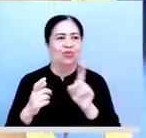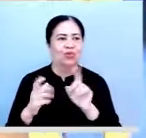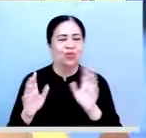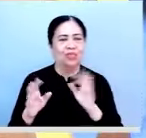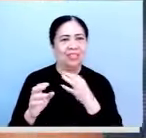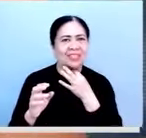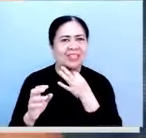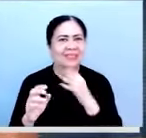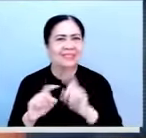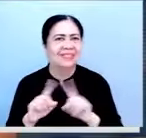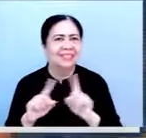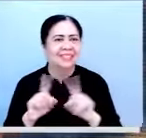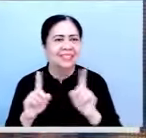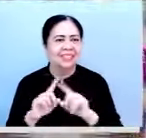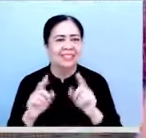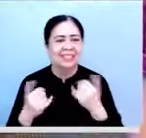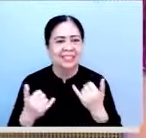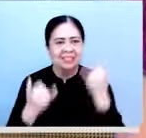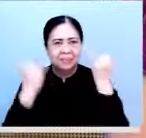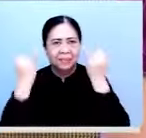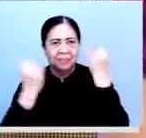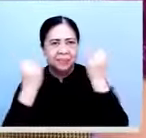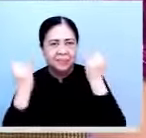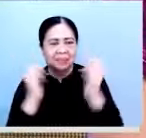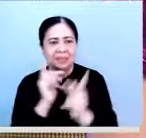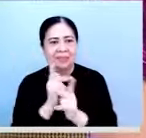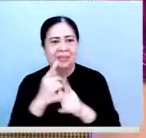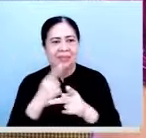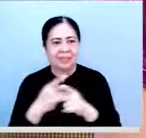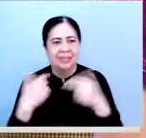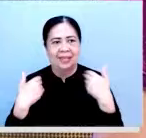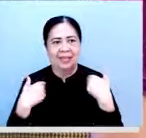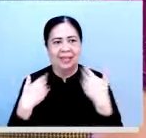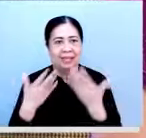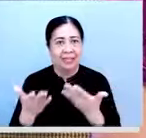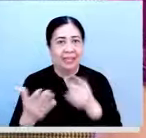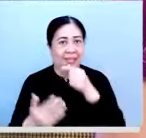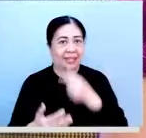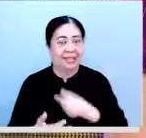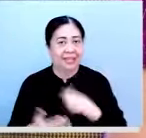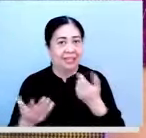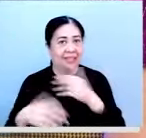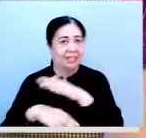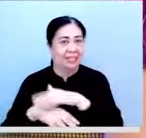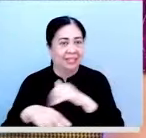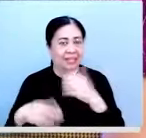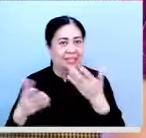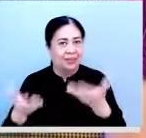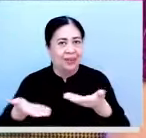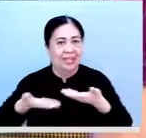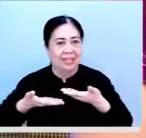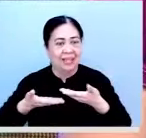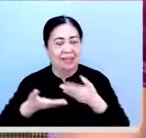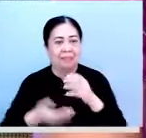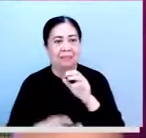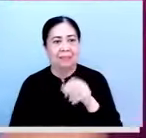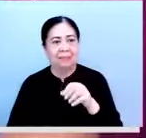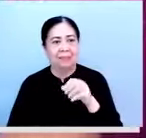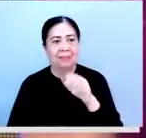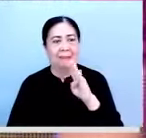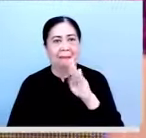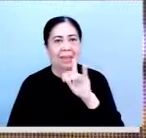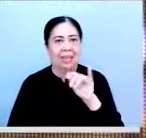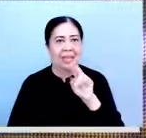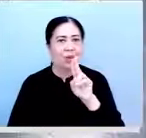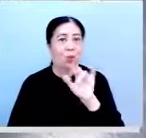ano pa ba yung mga iba-ibang mga produkto ang meron ng ating guest ngayon. Tawagin na natin siya. Let's all welcome Mr. Billy. Uy!